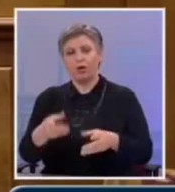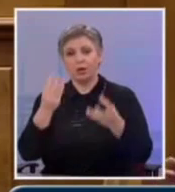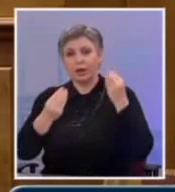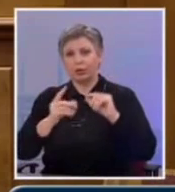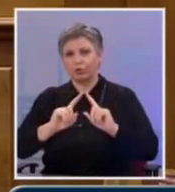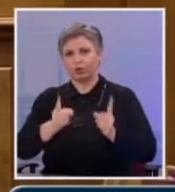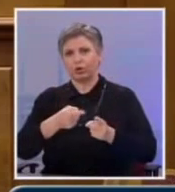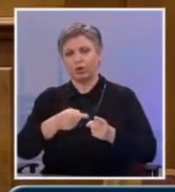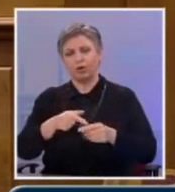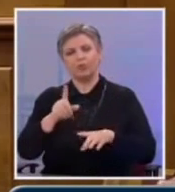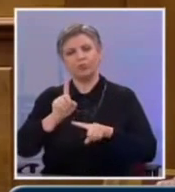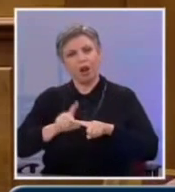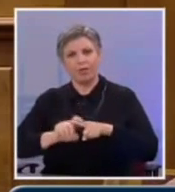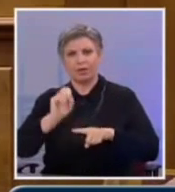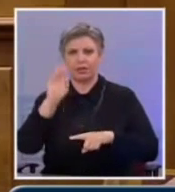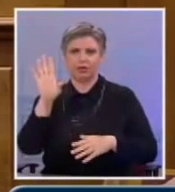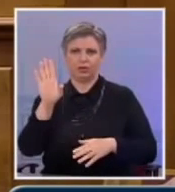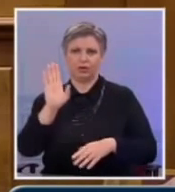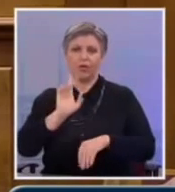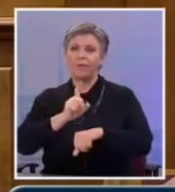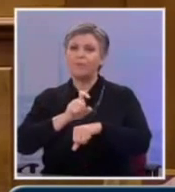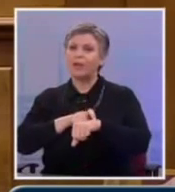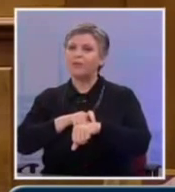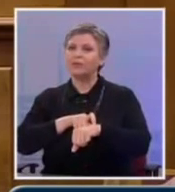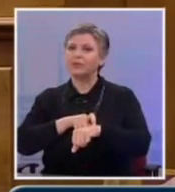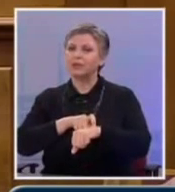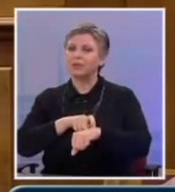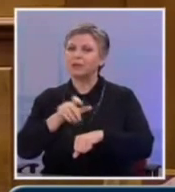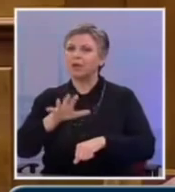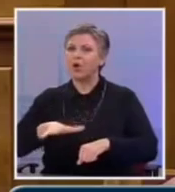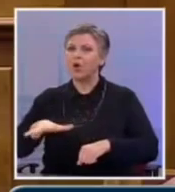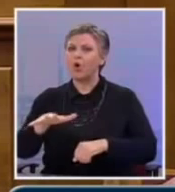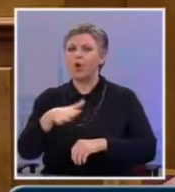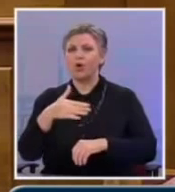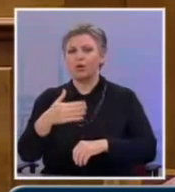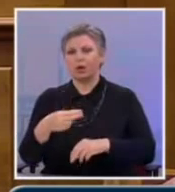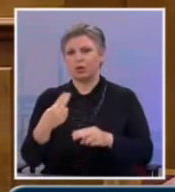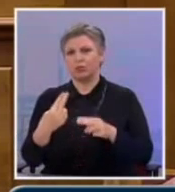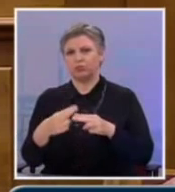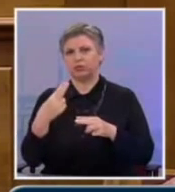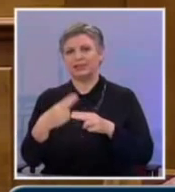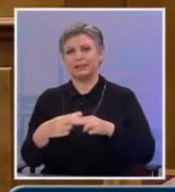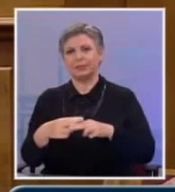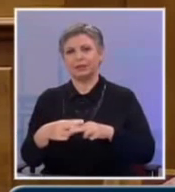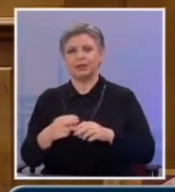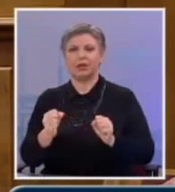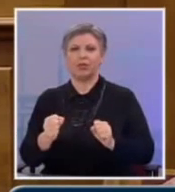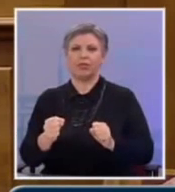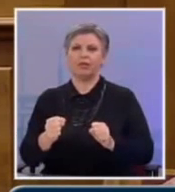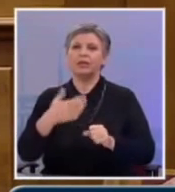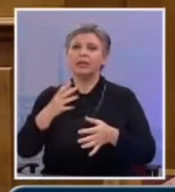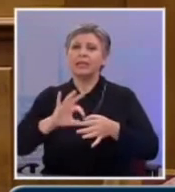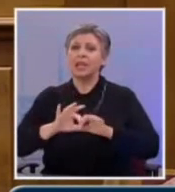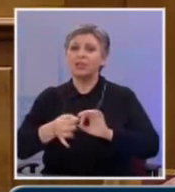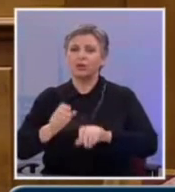Η χώρα είναι μπροστά σε ιστορικές επιλογές και αυτές οι επιλογές δεν μπορεί κανείς δεν δικαιούται να